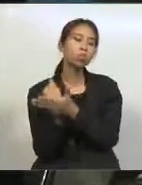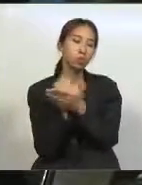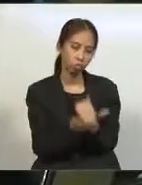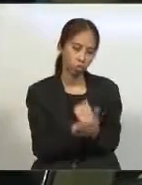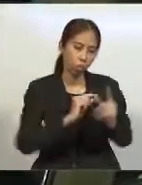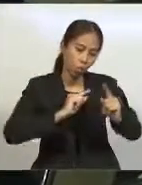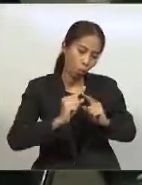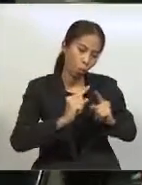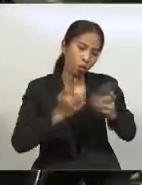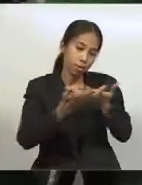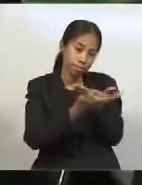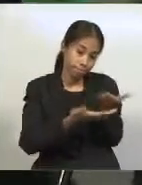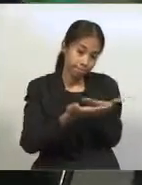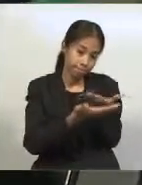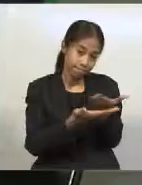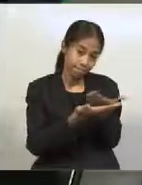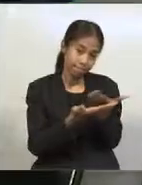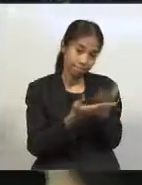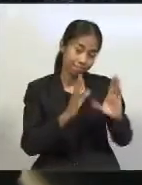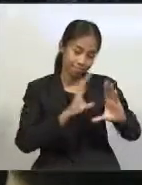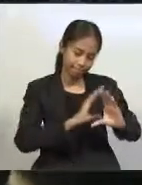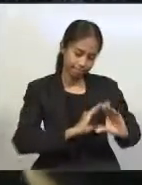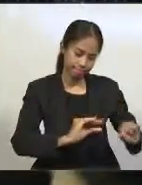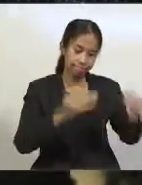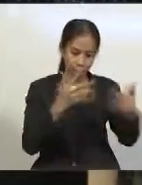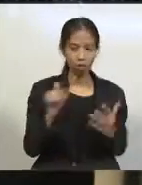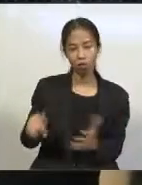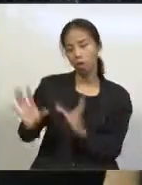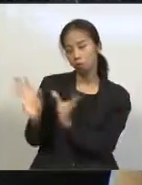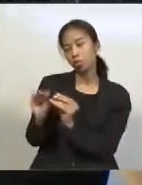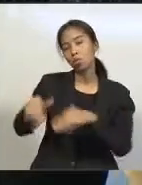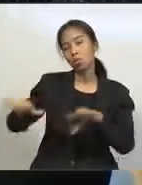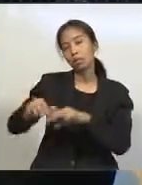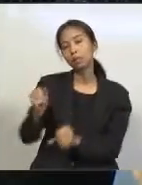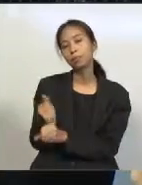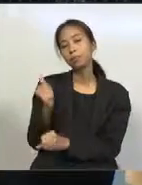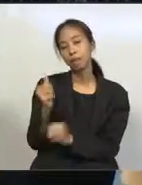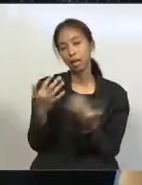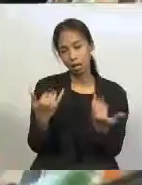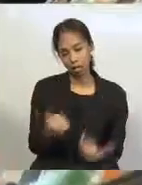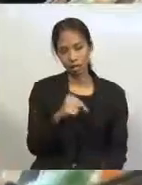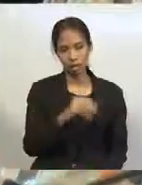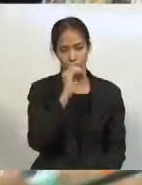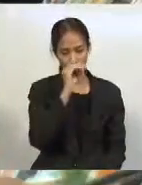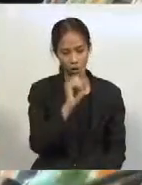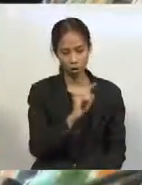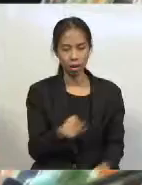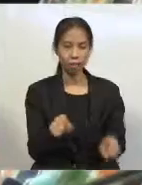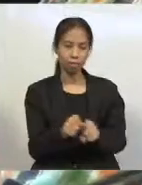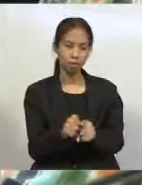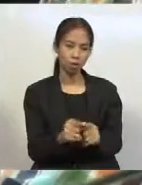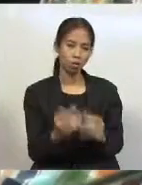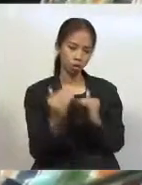วก็กลับมาเริ่มประชุมได้โดยตัวแทนกลุ่มสนับสนุนย้ำจุดยืนแบน3สารเคมีตามกรอบเ